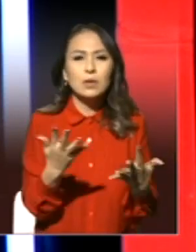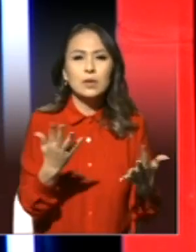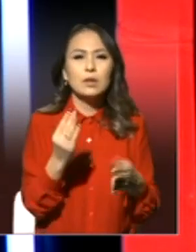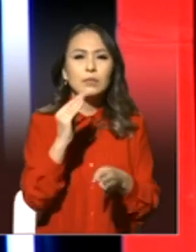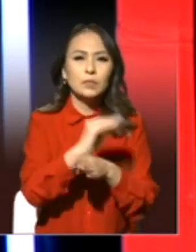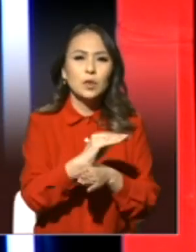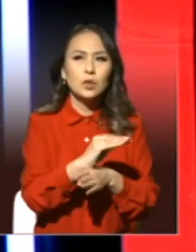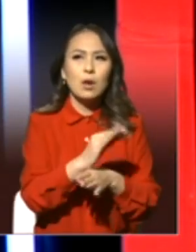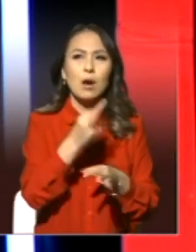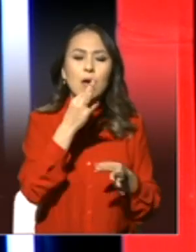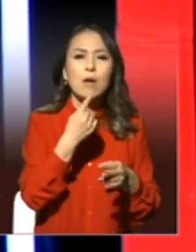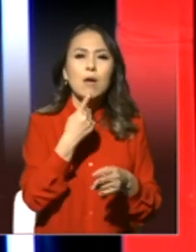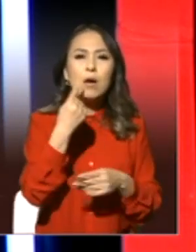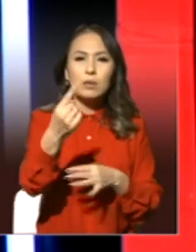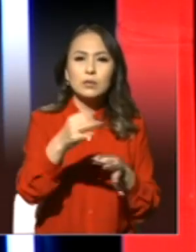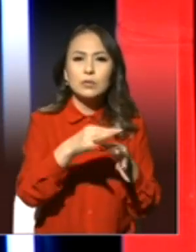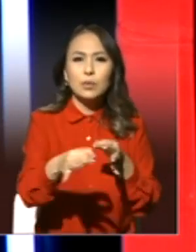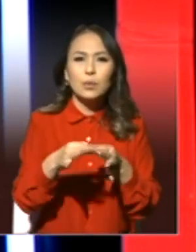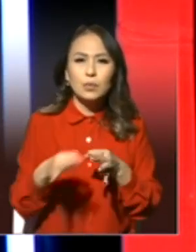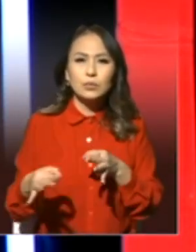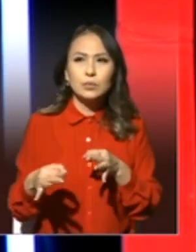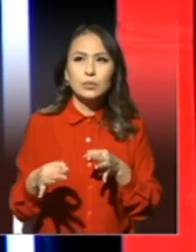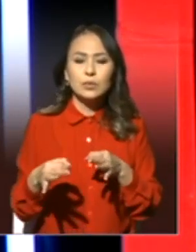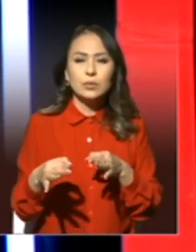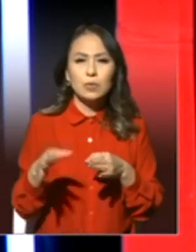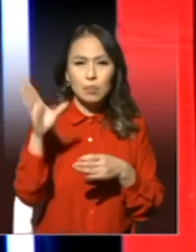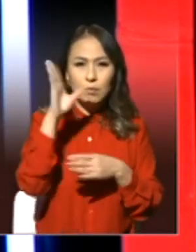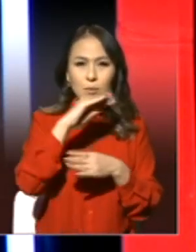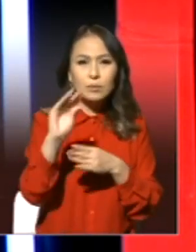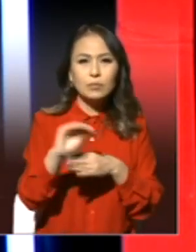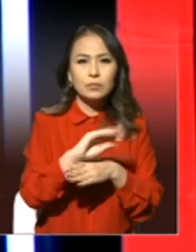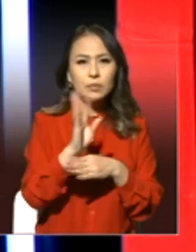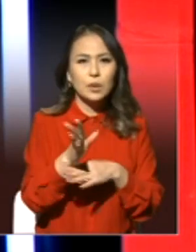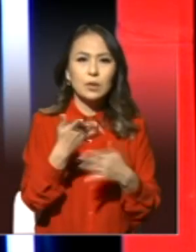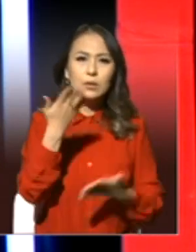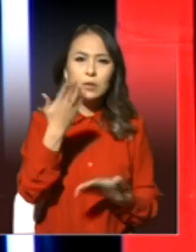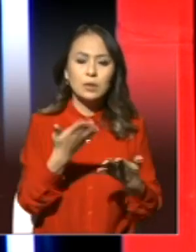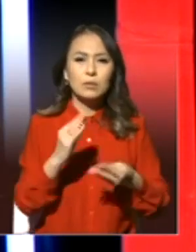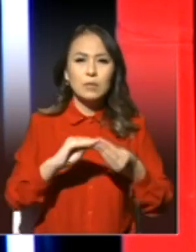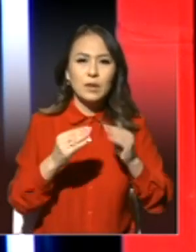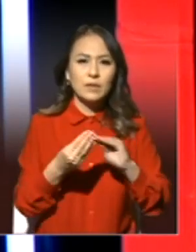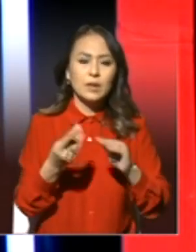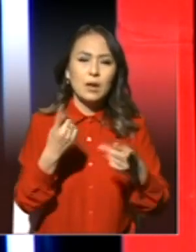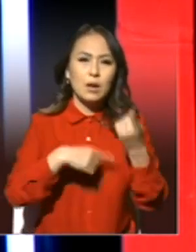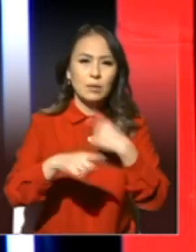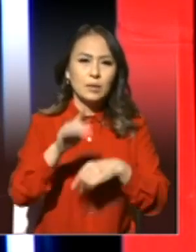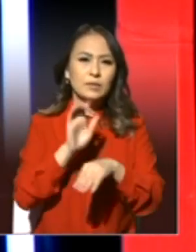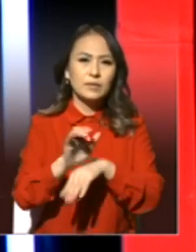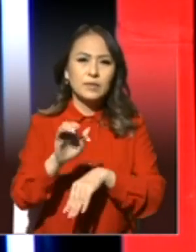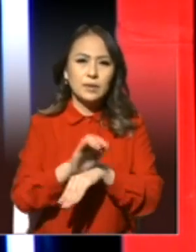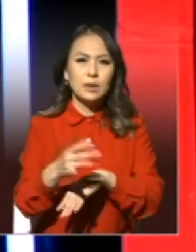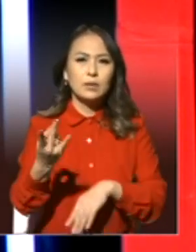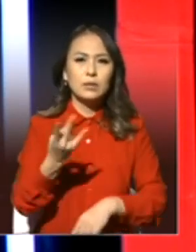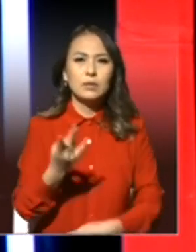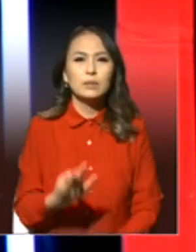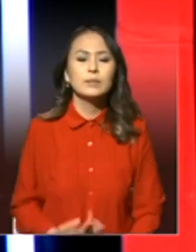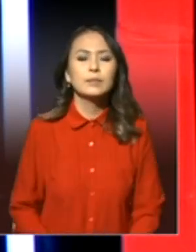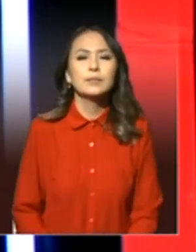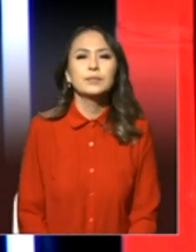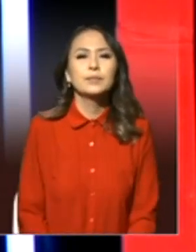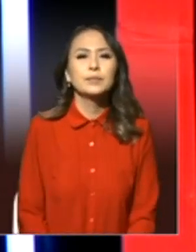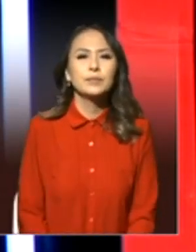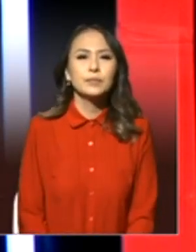алыстағы өңірлерді, аймақтарды азық-түлікпен қамти алмай қалып жүрмейміз ба? Әлде тағы да сол экспортқа тәуелді болып қаламыз ба? Иә, дұрыс